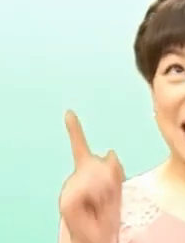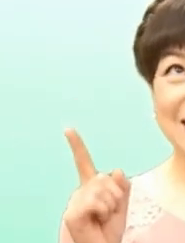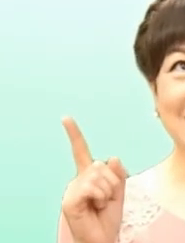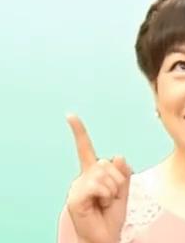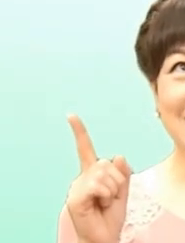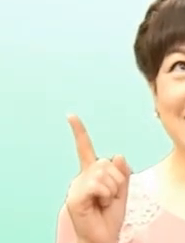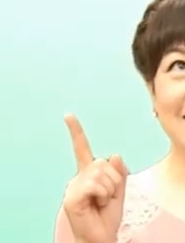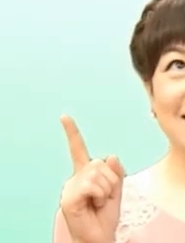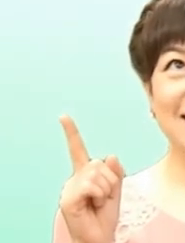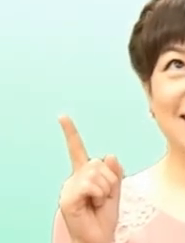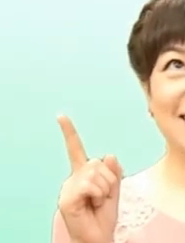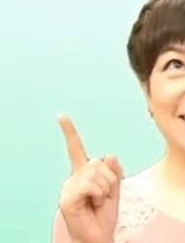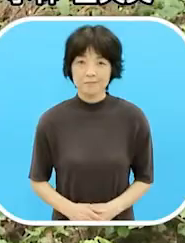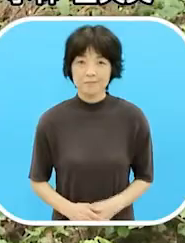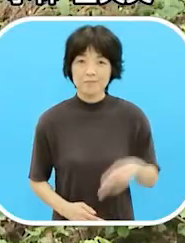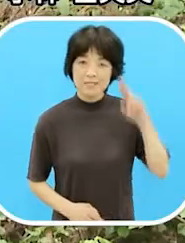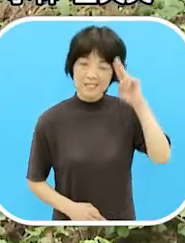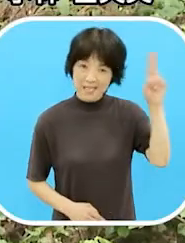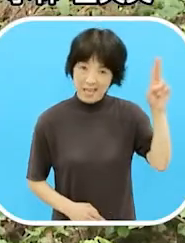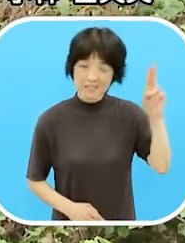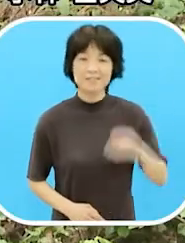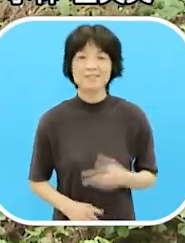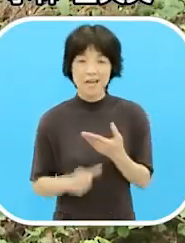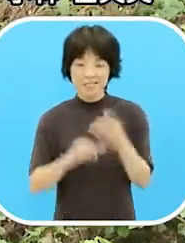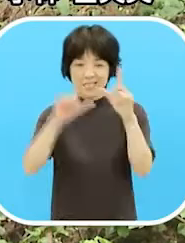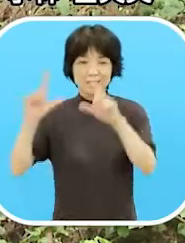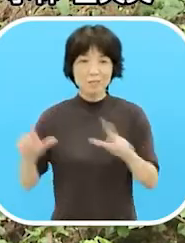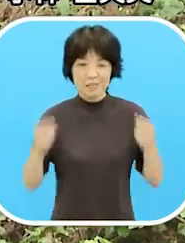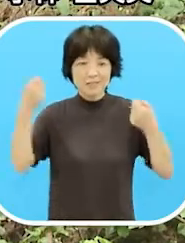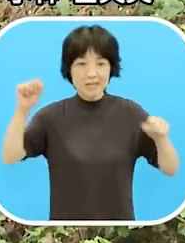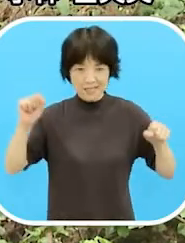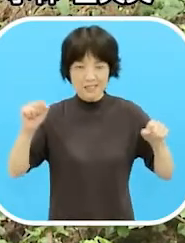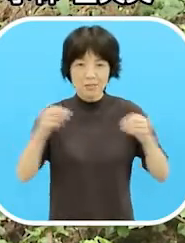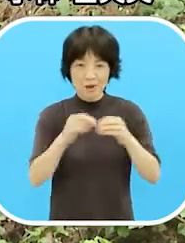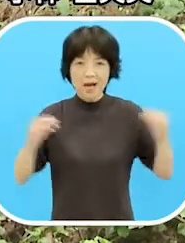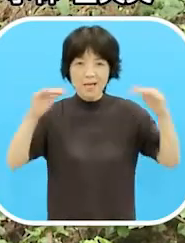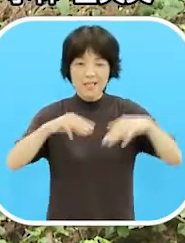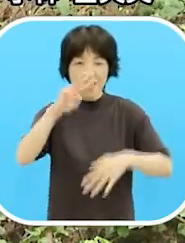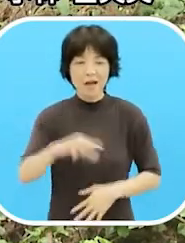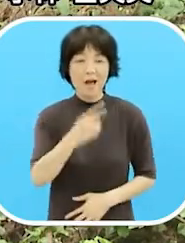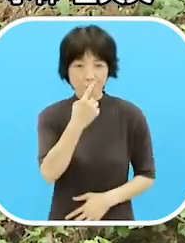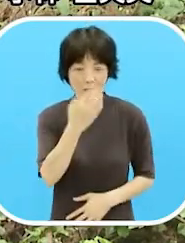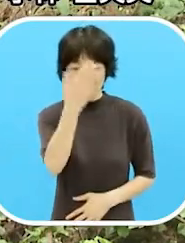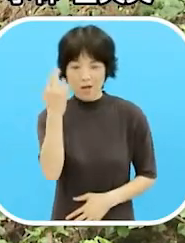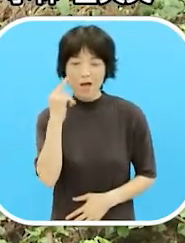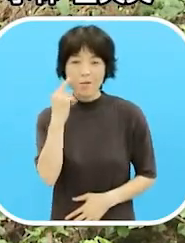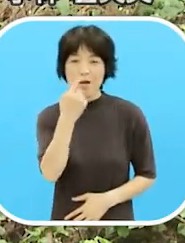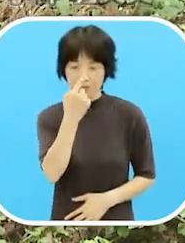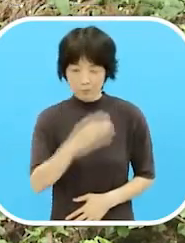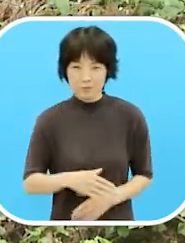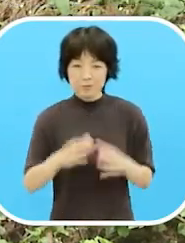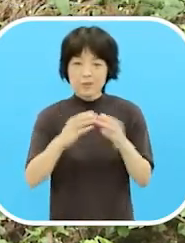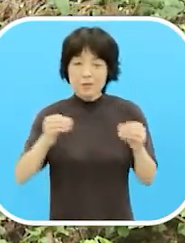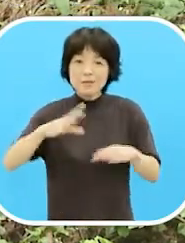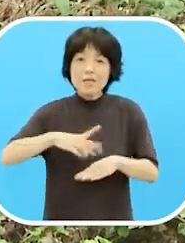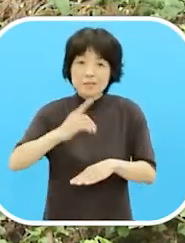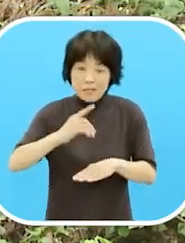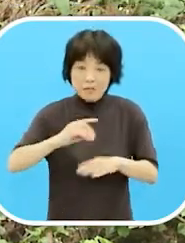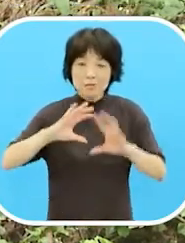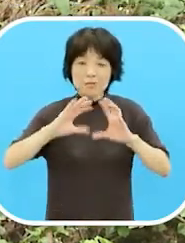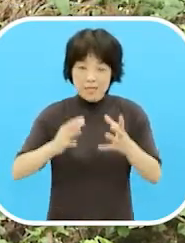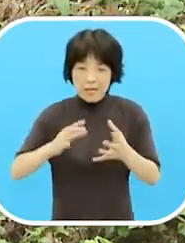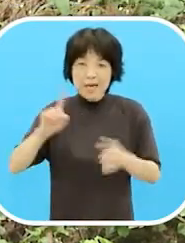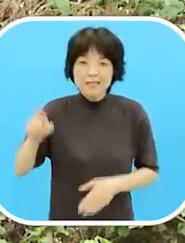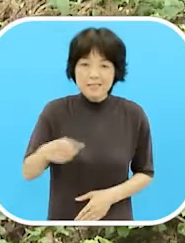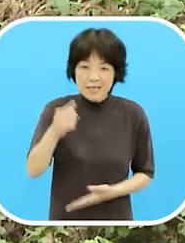秋田ビジョンプラス。 チェス。 秋田水増芸人2代目チェスの長谷川です。 若松です。日本で最初の世界自然